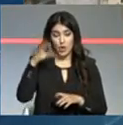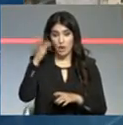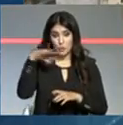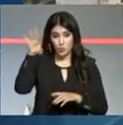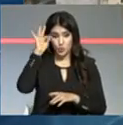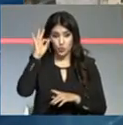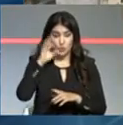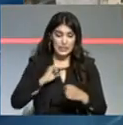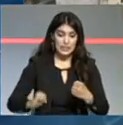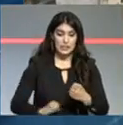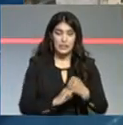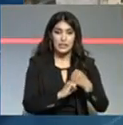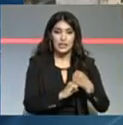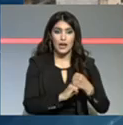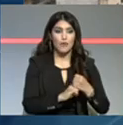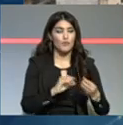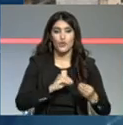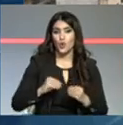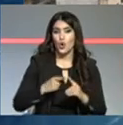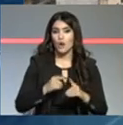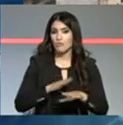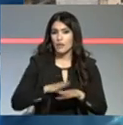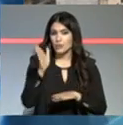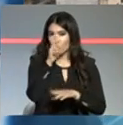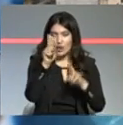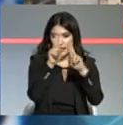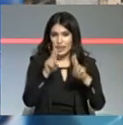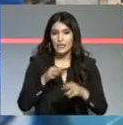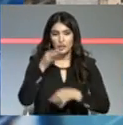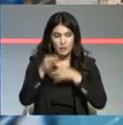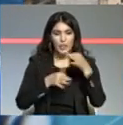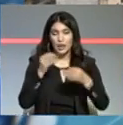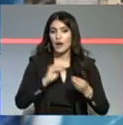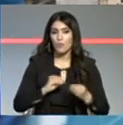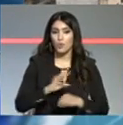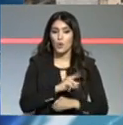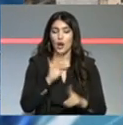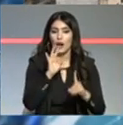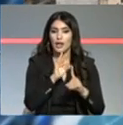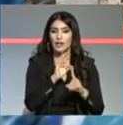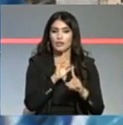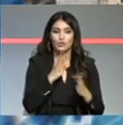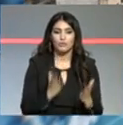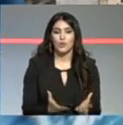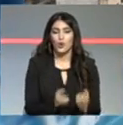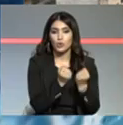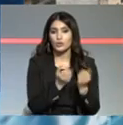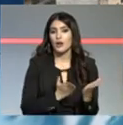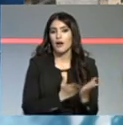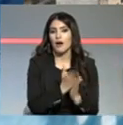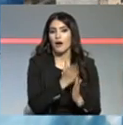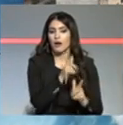العامه في مختلف المحافل الاقليميه والدوليه وكذلك نصره الحق الفلسطيني الذي القي